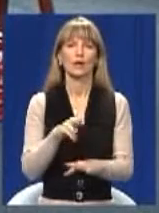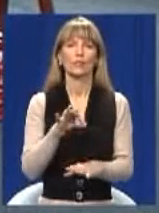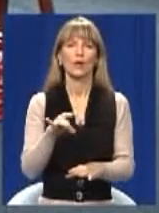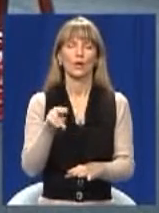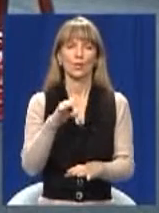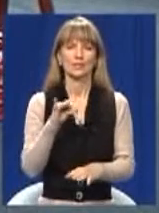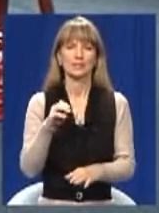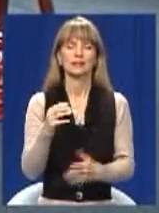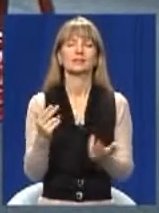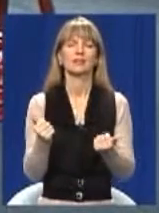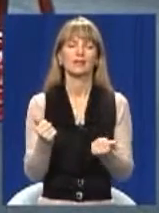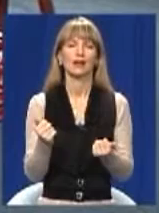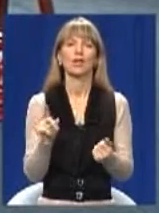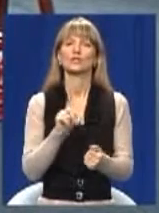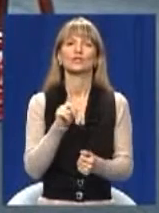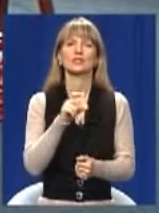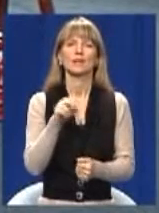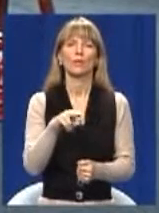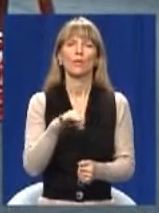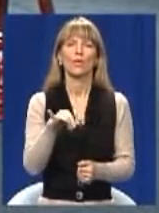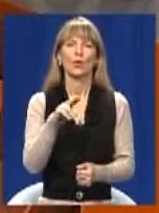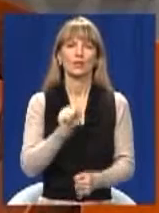Породиста? Так. Що за порода?